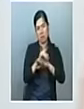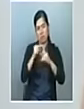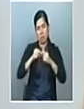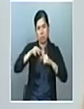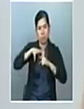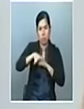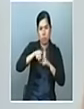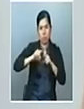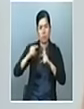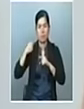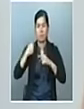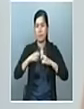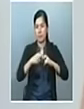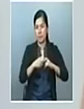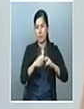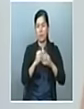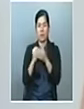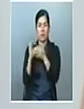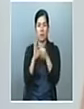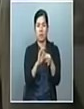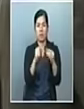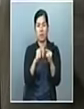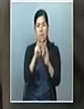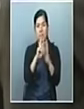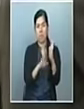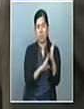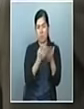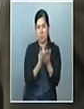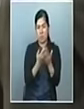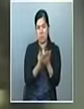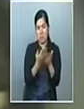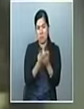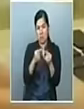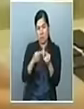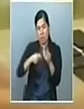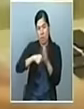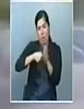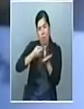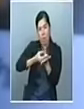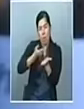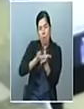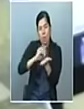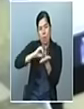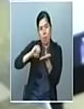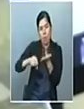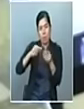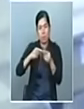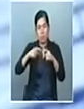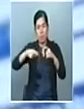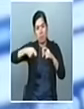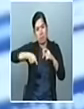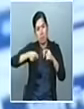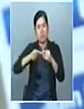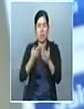การชำระเงินออนไลน์และธุรกรรมการเงินที่ไม่ใช้เงินที่มีบทบาทมากขึ้นสำหรับการค้าในยุคดิจิตอลค่ะไม่ได้นำ